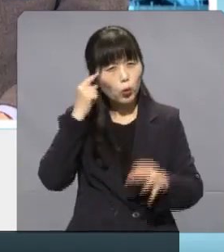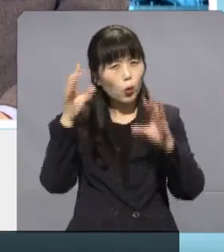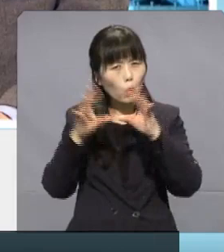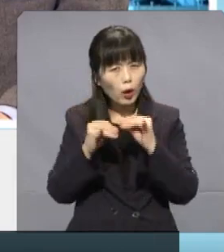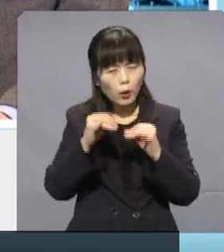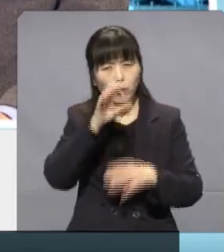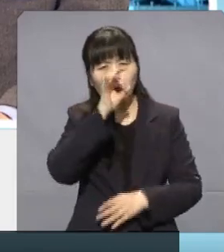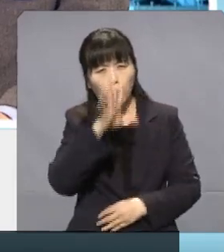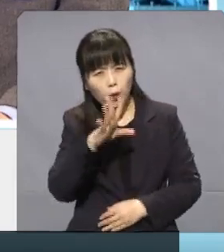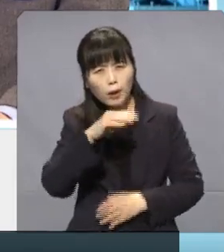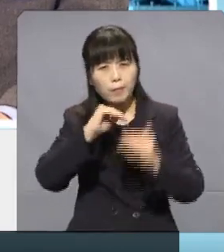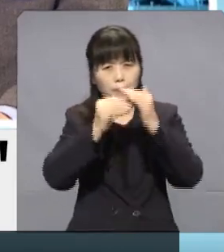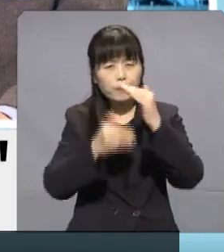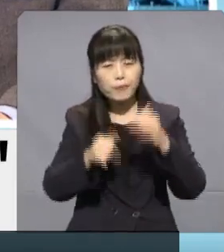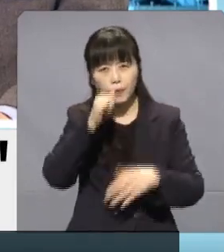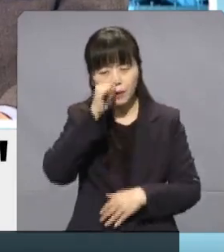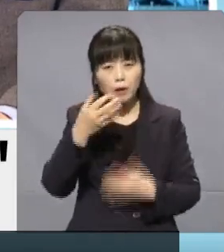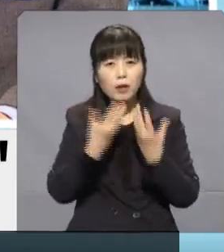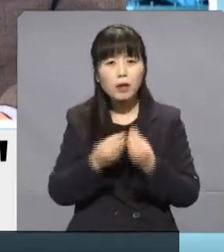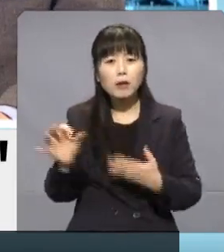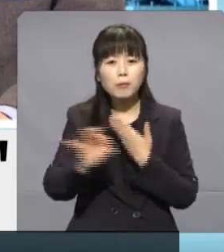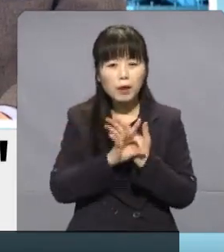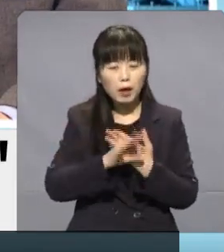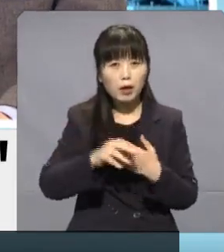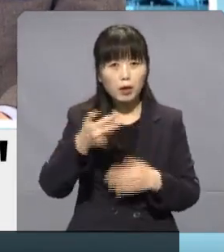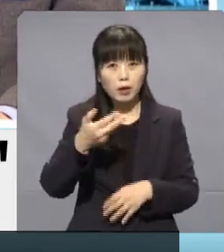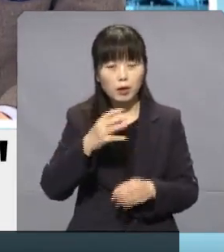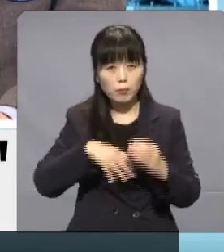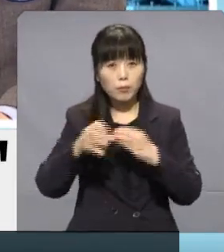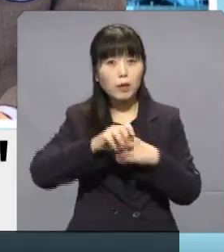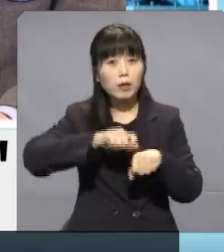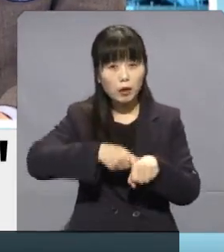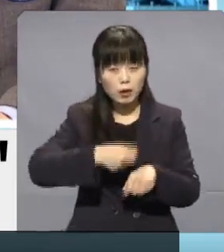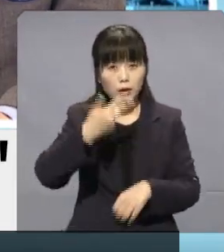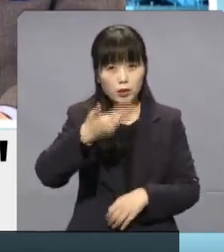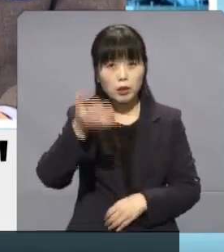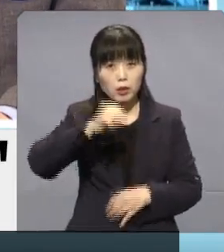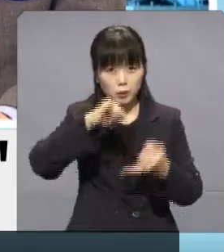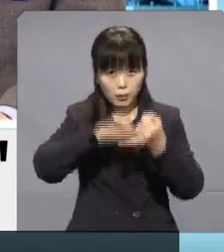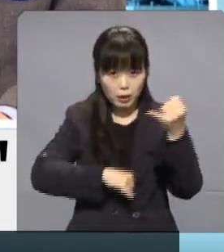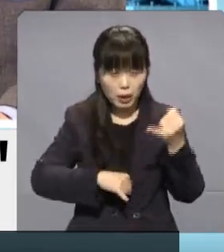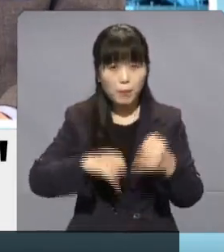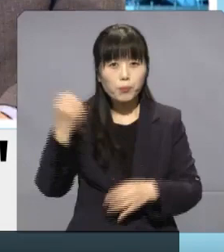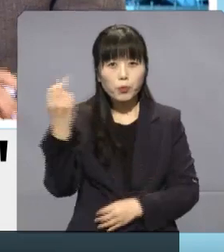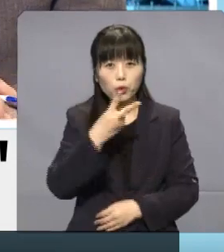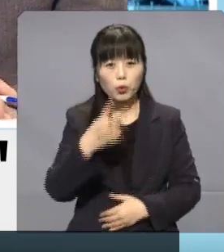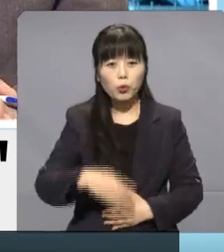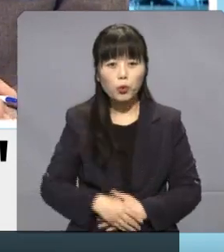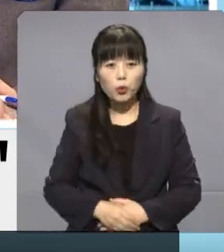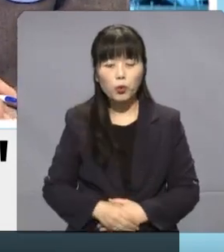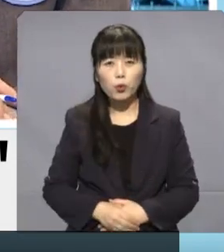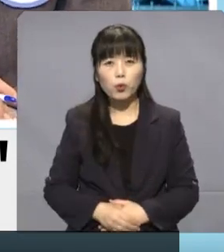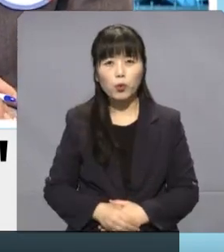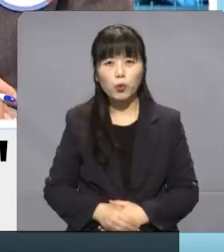수 없는 내용들이 있어요. 예를 들면 예. 7억 아까 미납한 거라든지 그다음에 지금